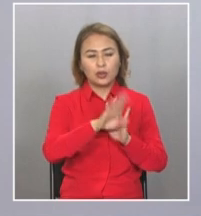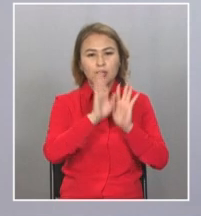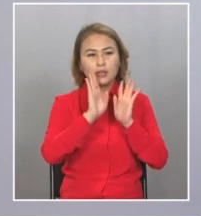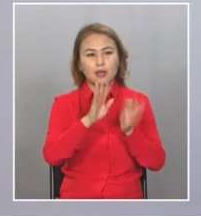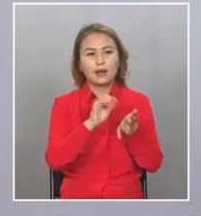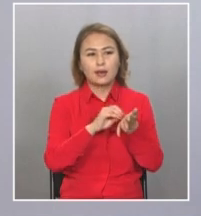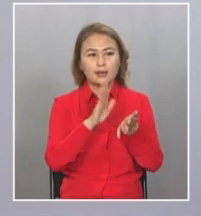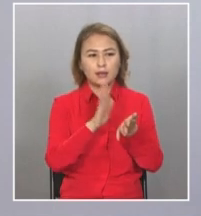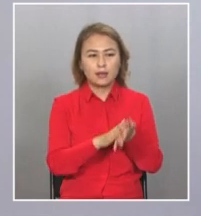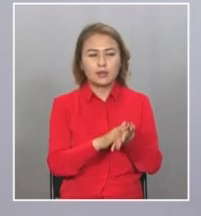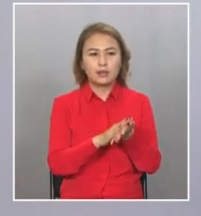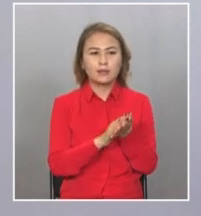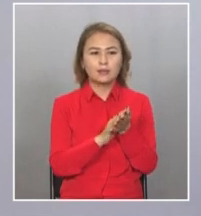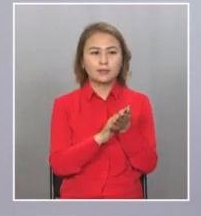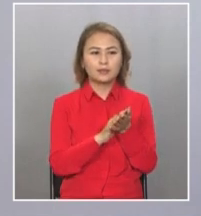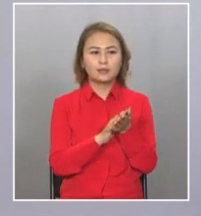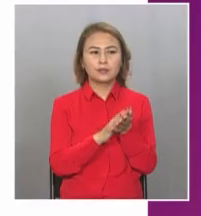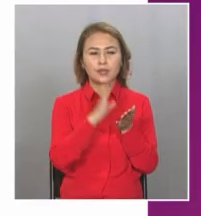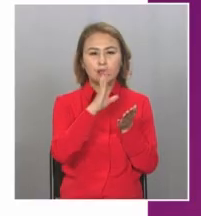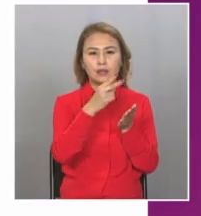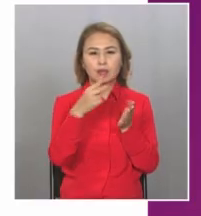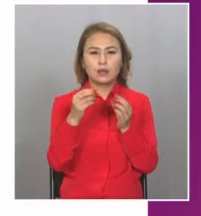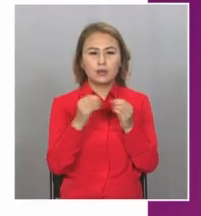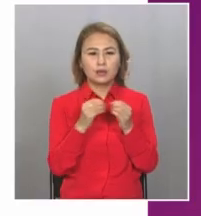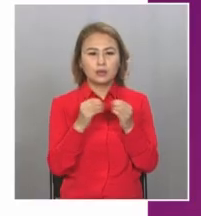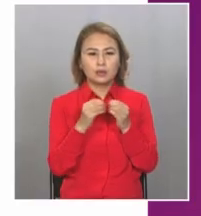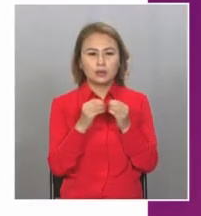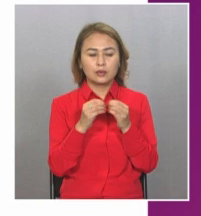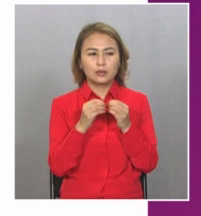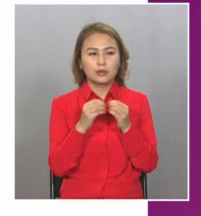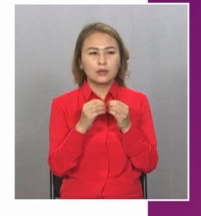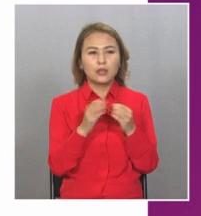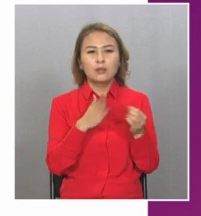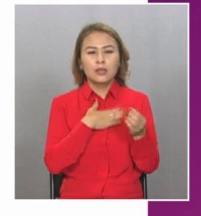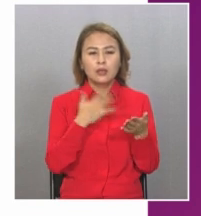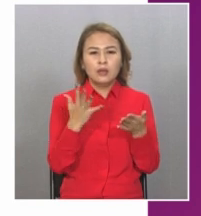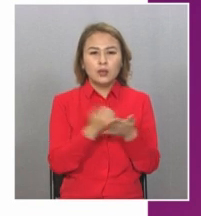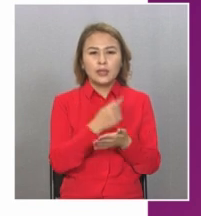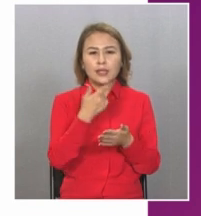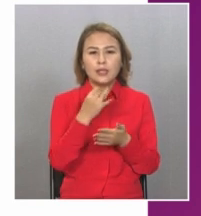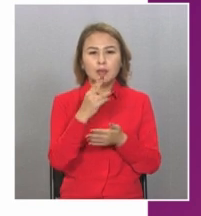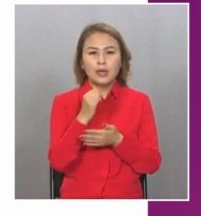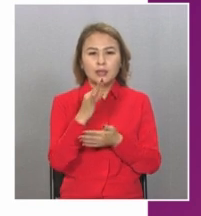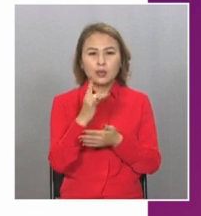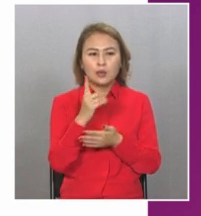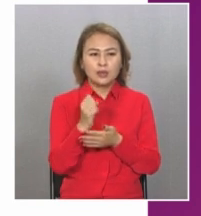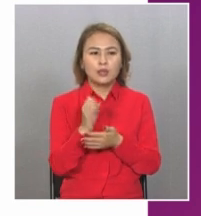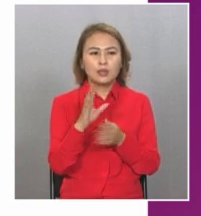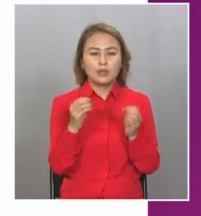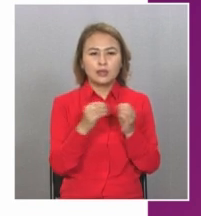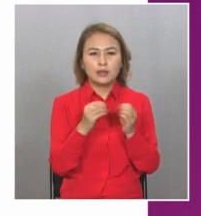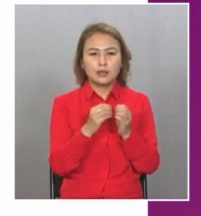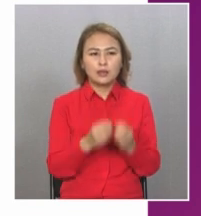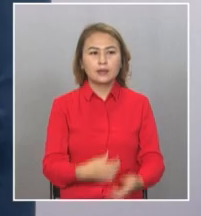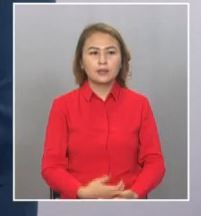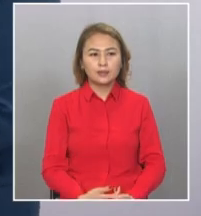түбірлерді қарастырамыз. Олай болса, С 10-ға тең. Яғни, біз табу керек болған гипотенуза С 10-ға тең болады